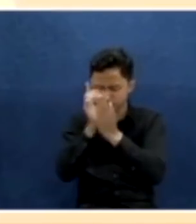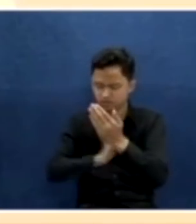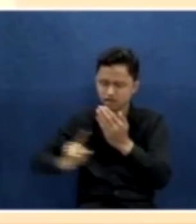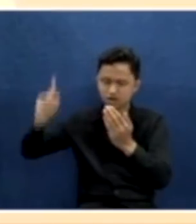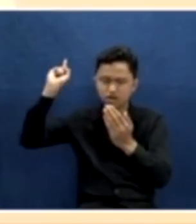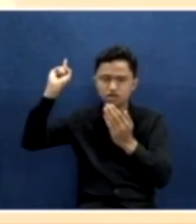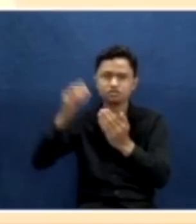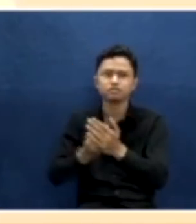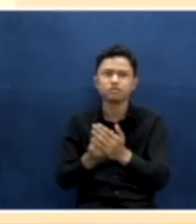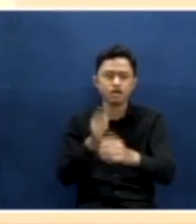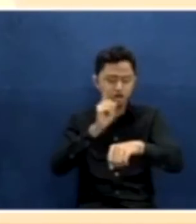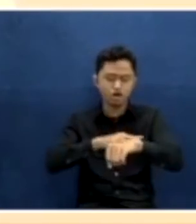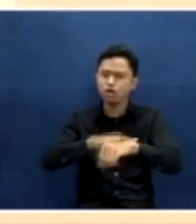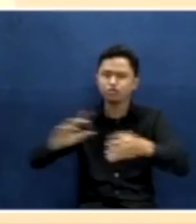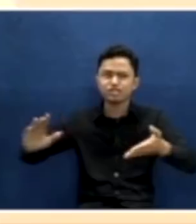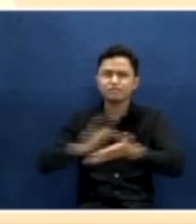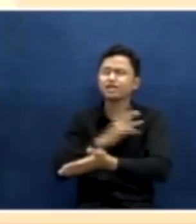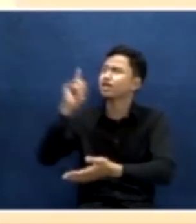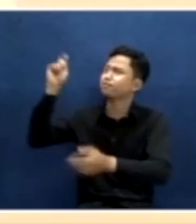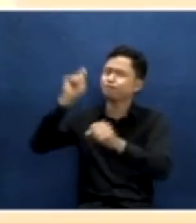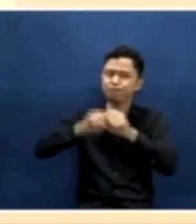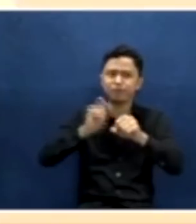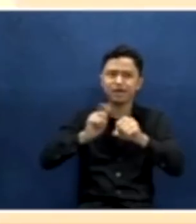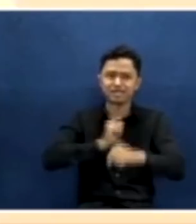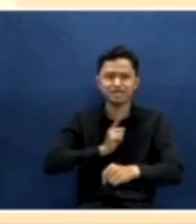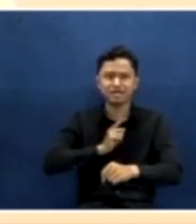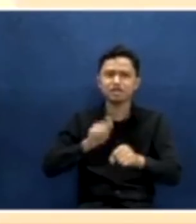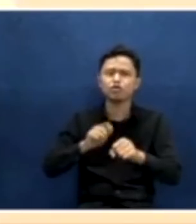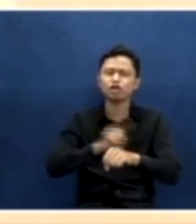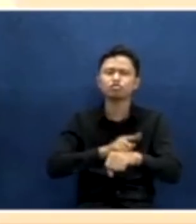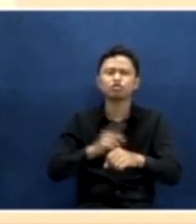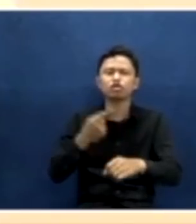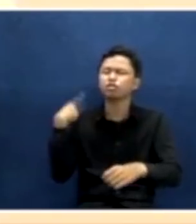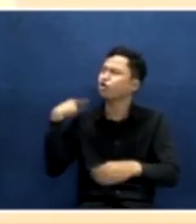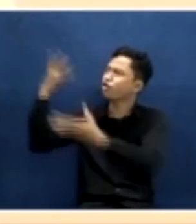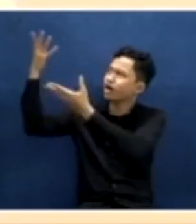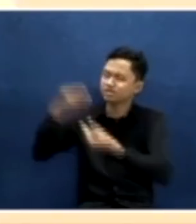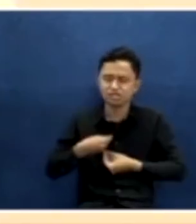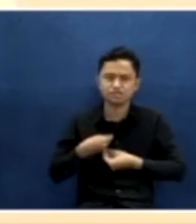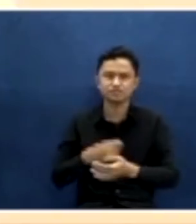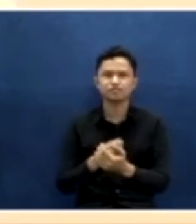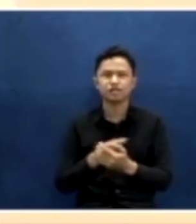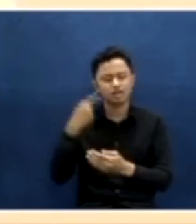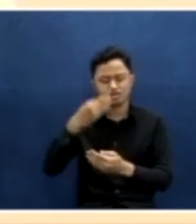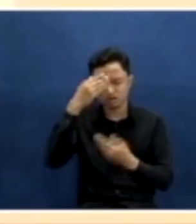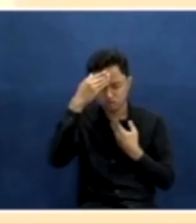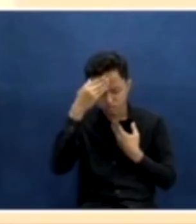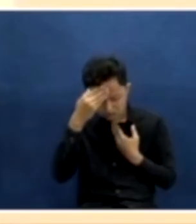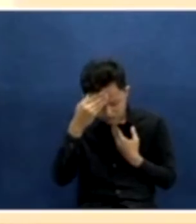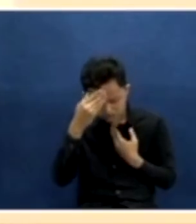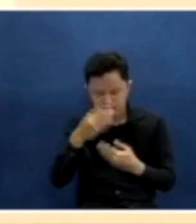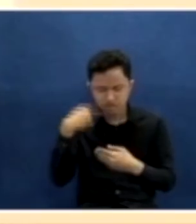Allah berikanlah waktu kami untuk memperbaiki diri berikanlah waktu kami untuk kemudian terus bertobat kepada setiap kesalahan